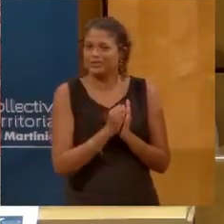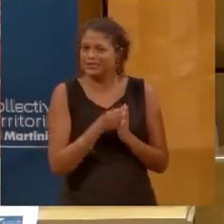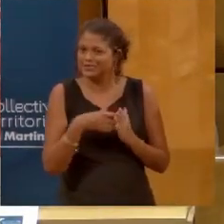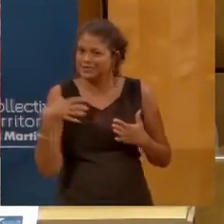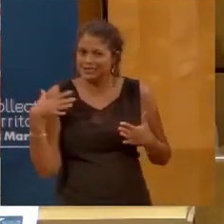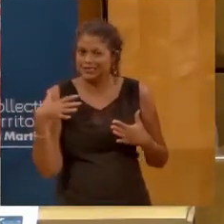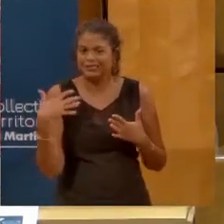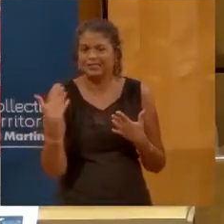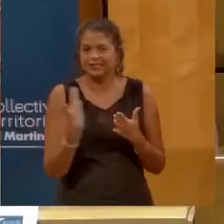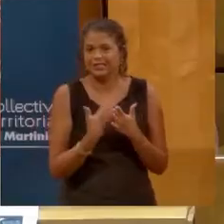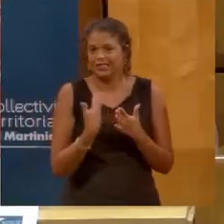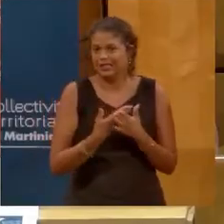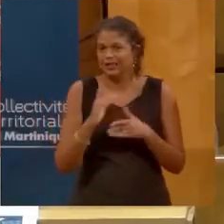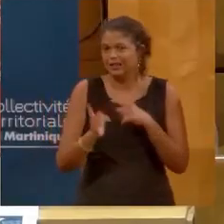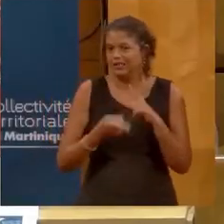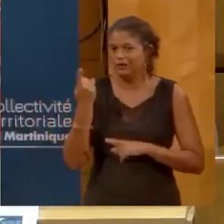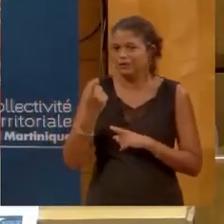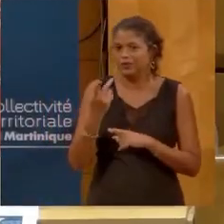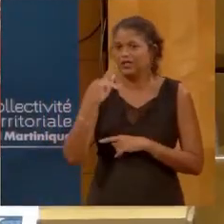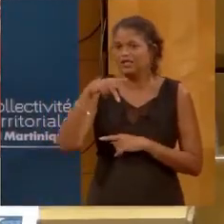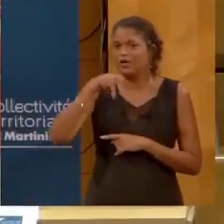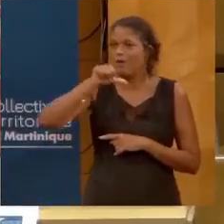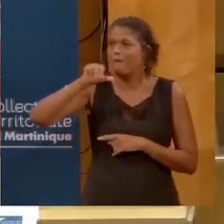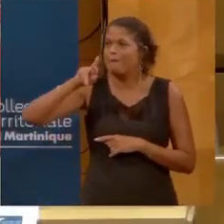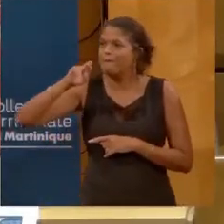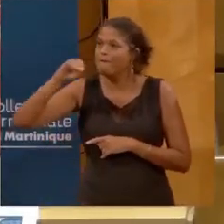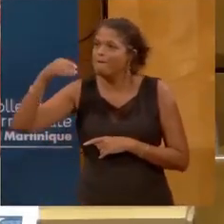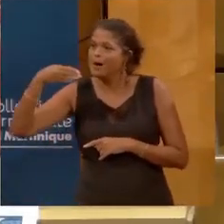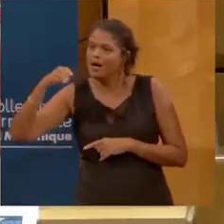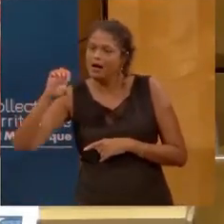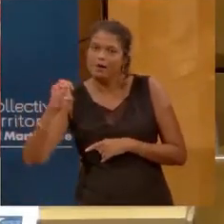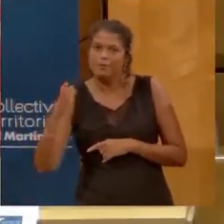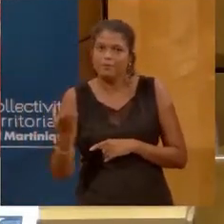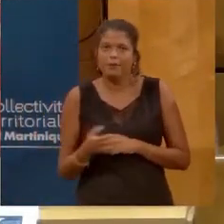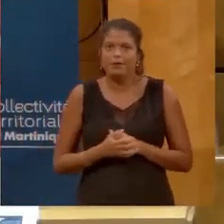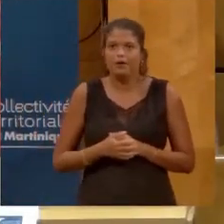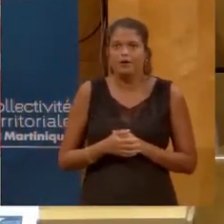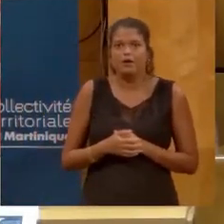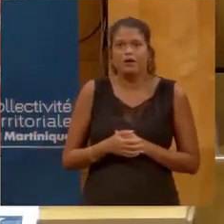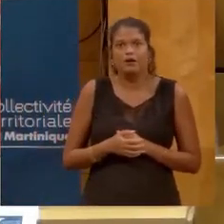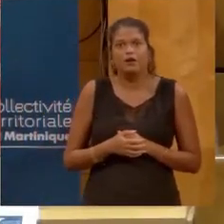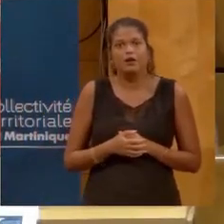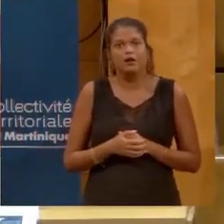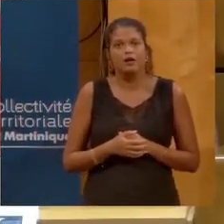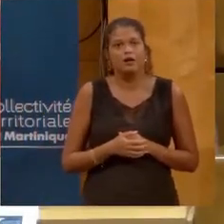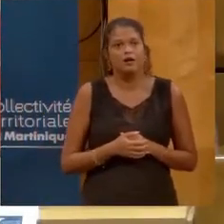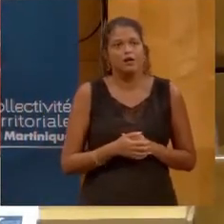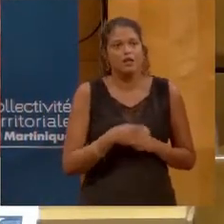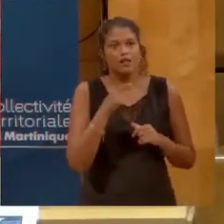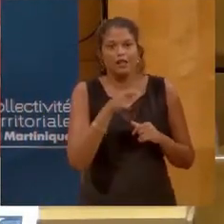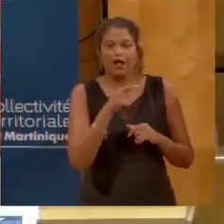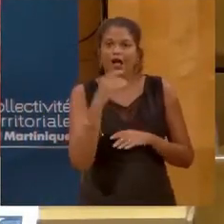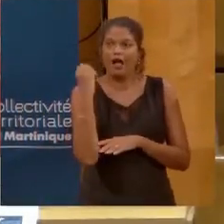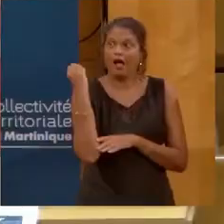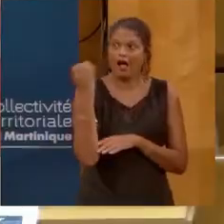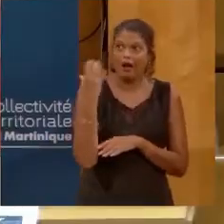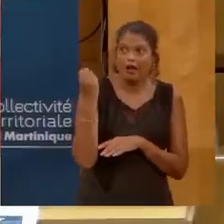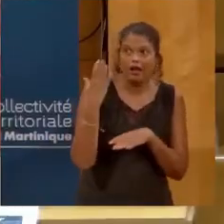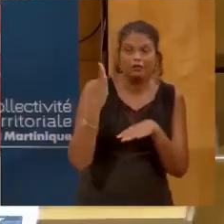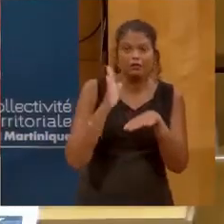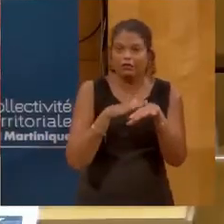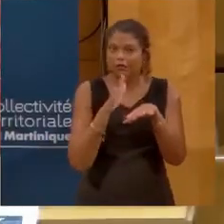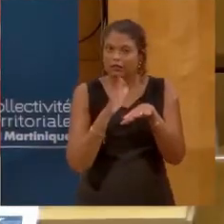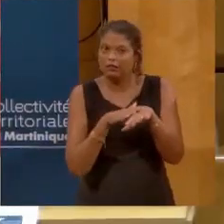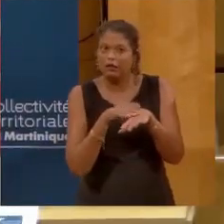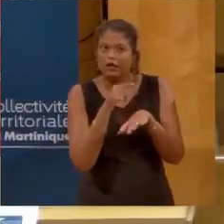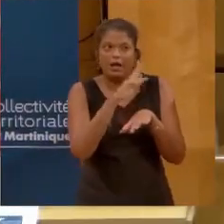très fondamental pour la Martinique, c'est le PARM. Il y avait eu l'ouverture de lancer une alerte pour dire que le PARM